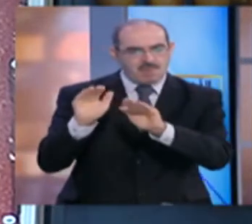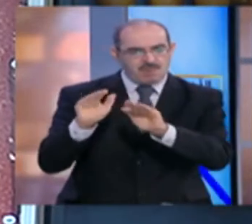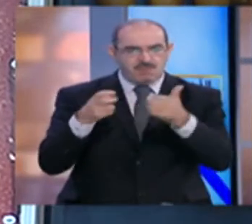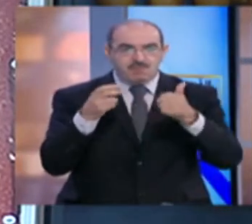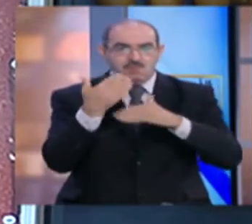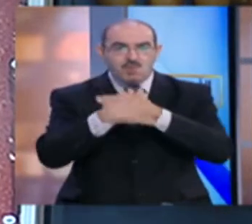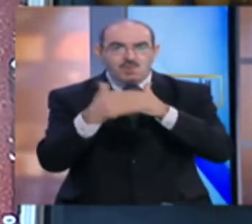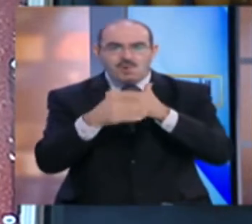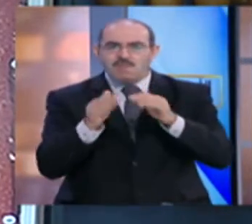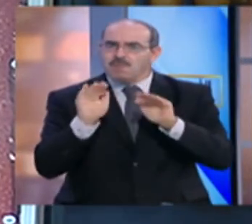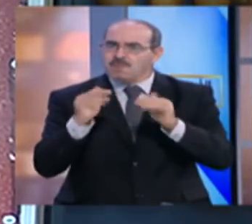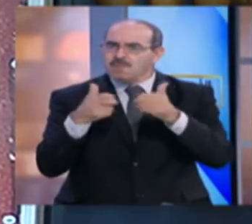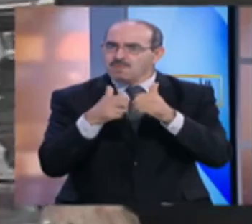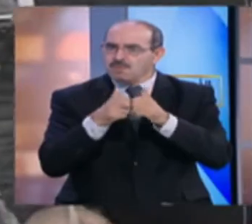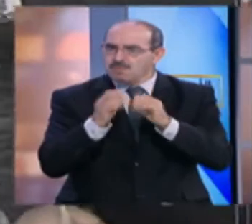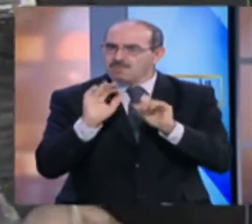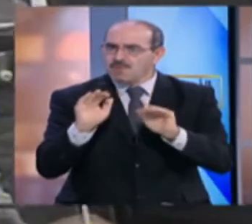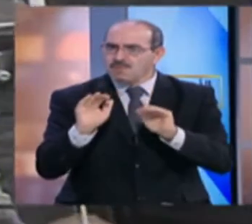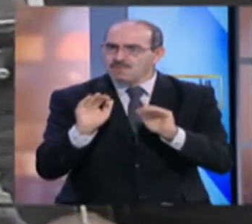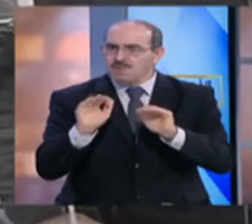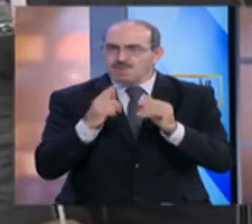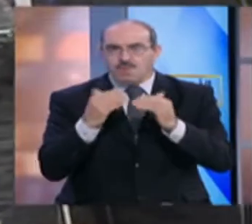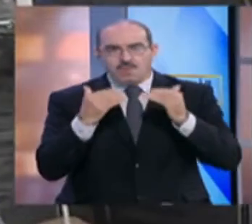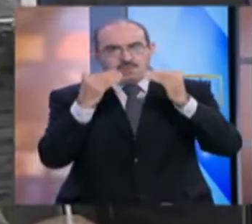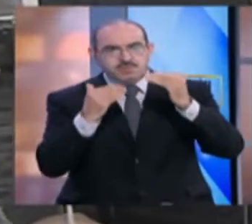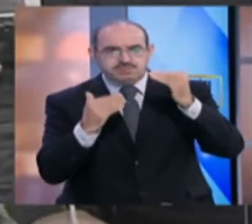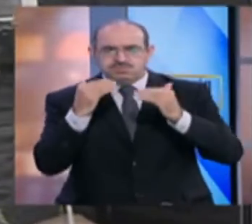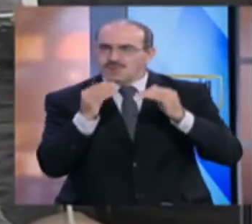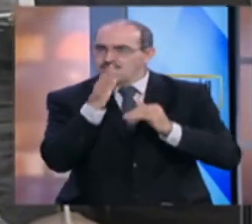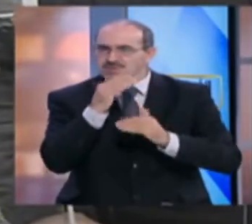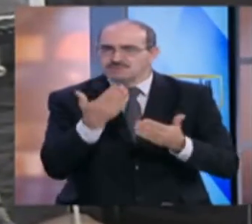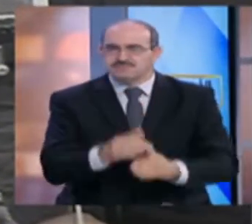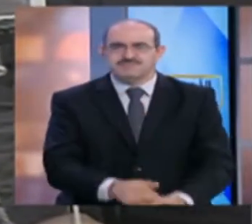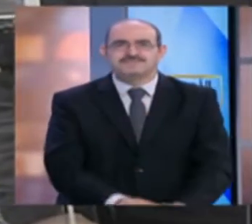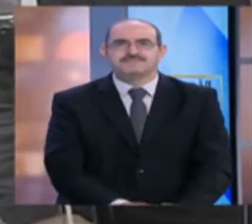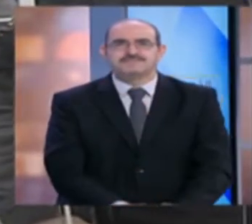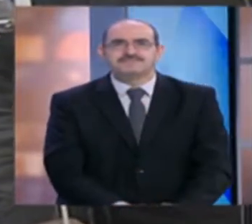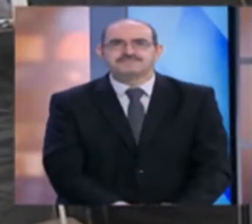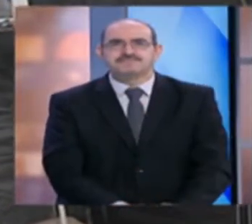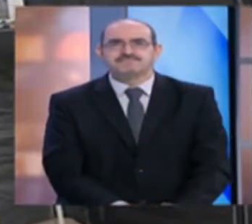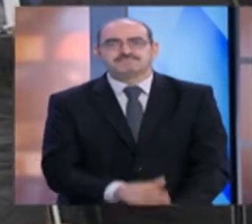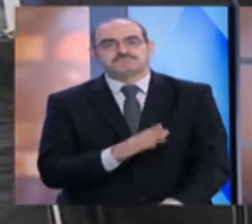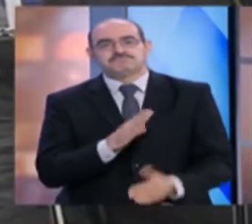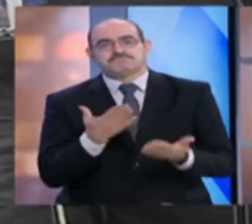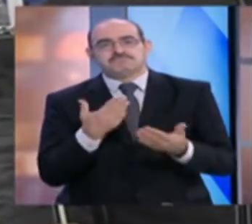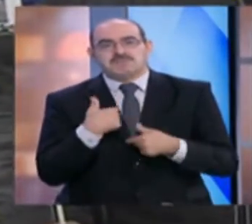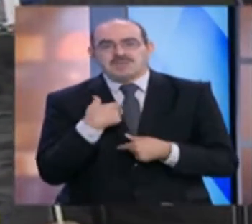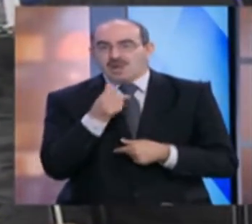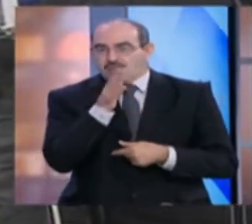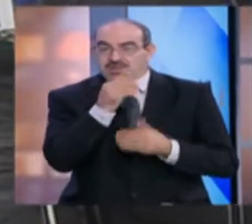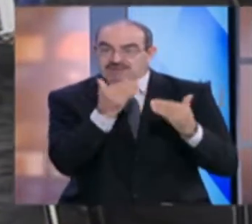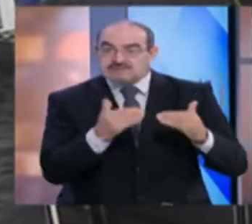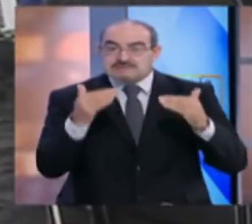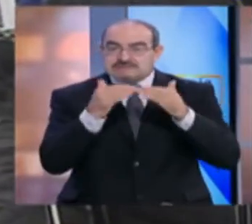تاعه ويبقى توجور متوفر على العام. ما فيش زيادة وما جاتنا حتى تعليمات. احنا ما نجموش نزيدوا من دمغينا باسكو